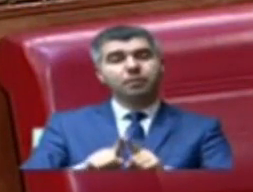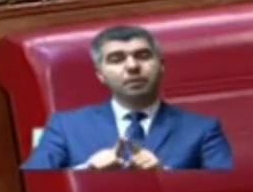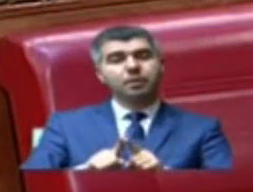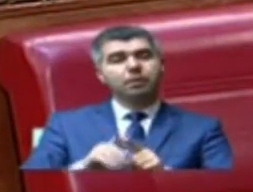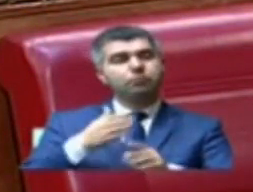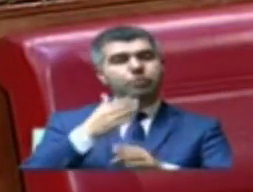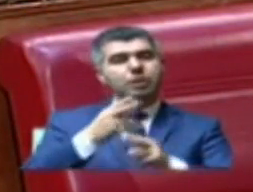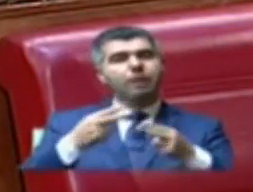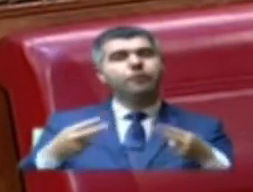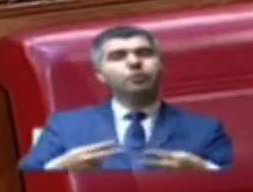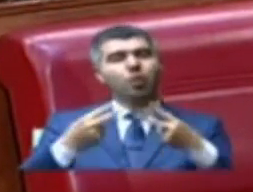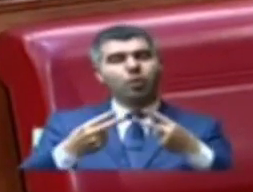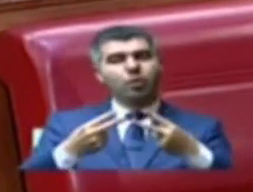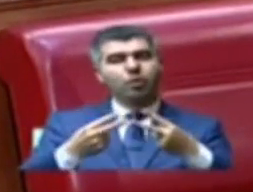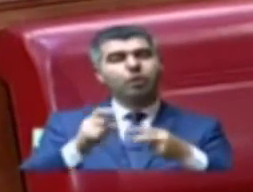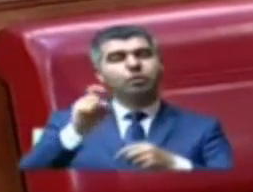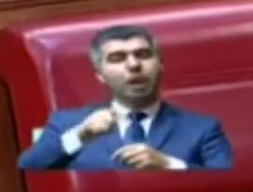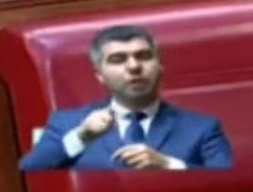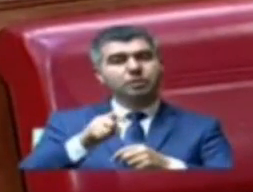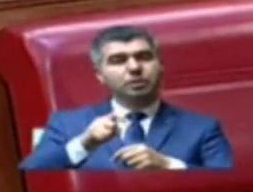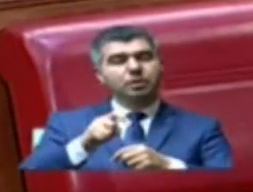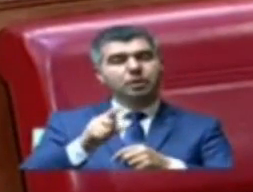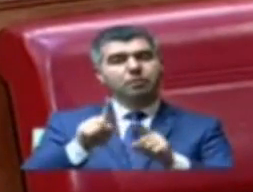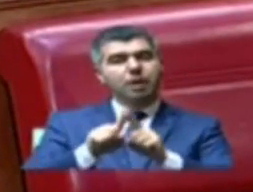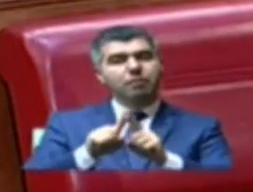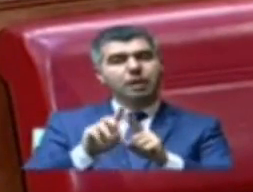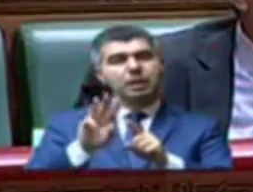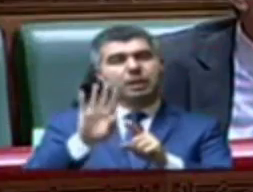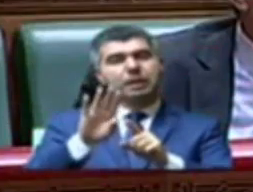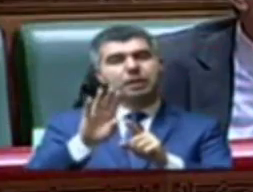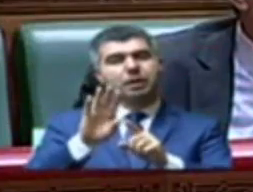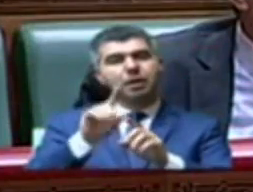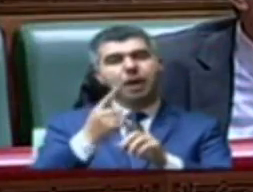غرو، دجاج 260 ريال،